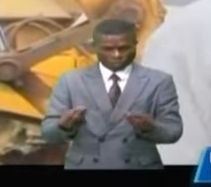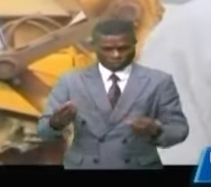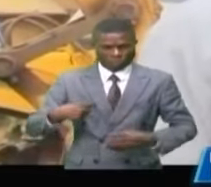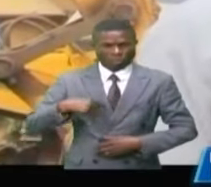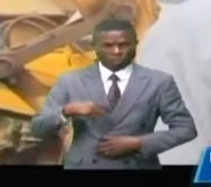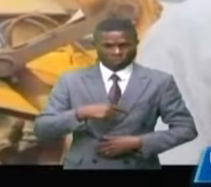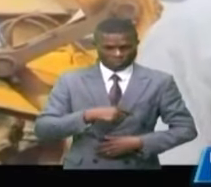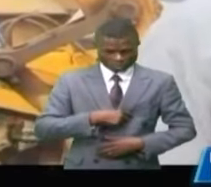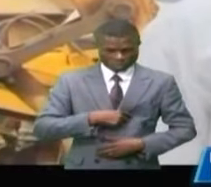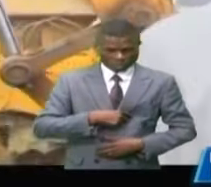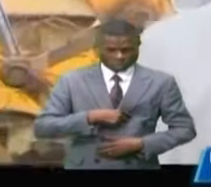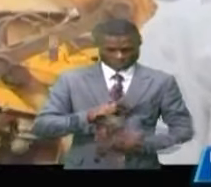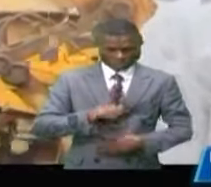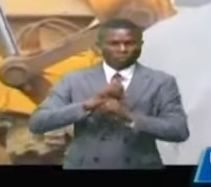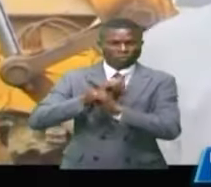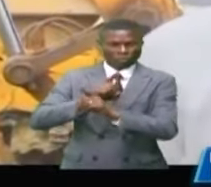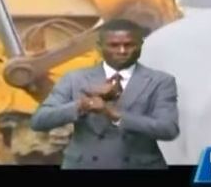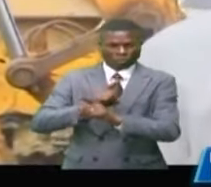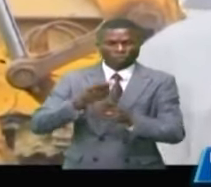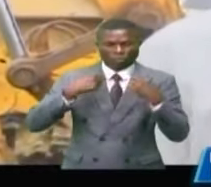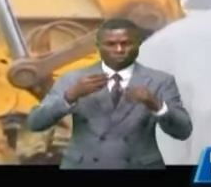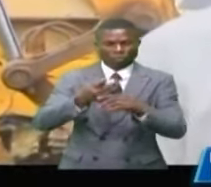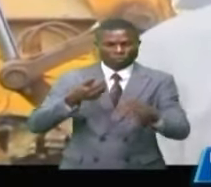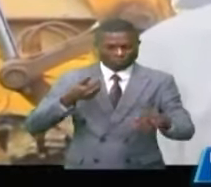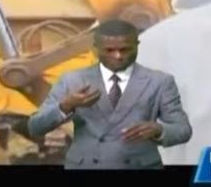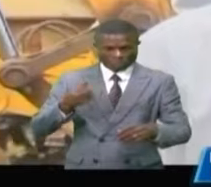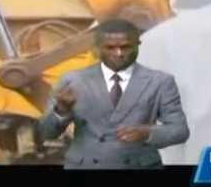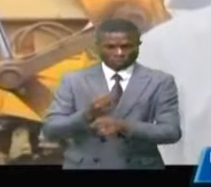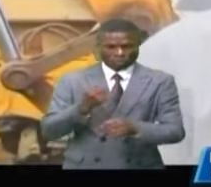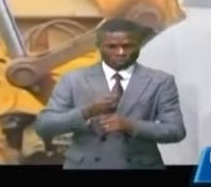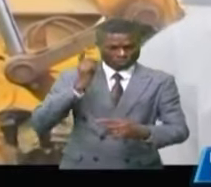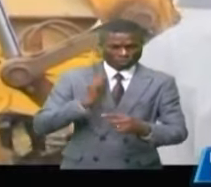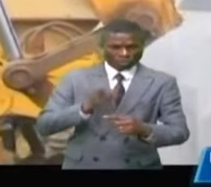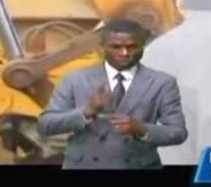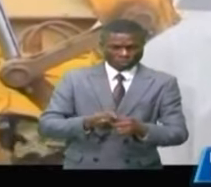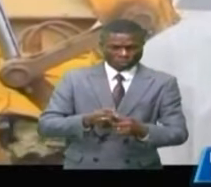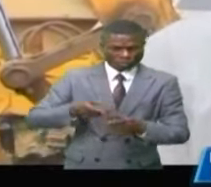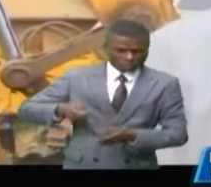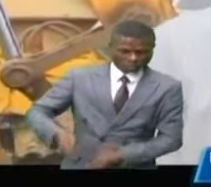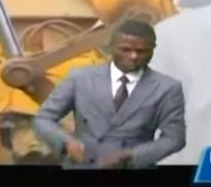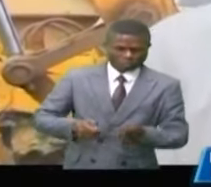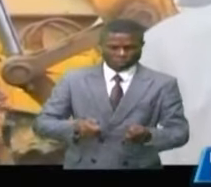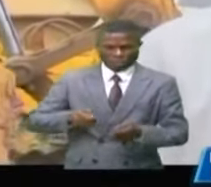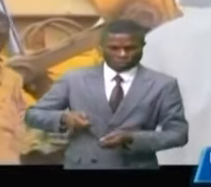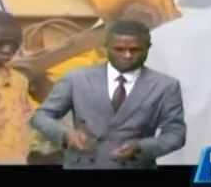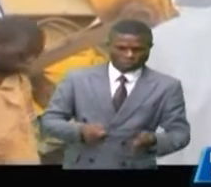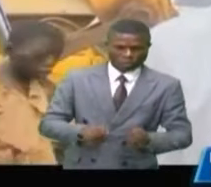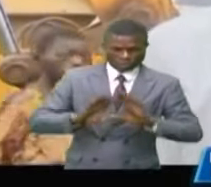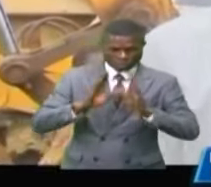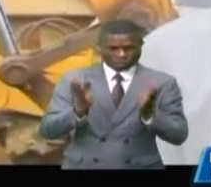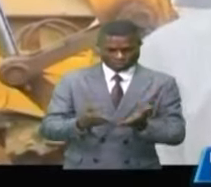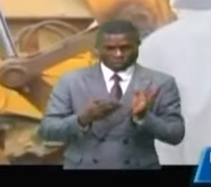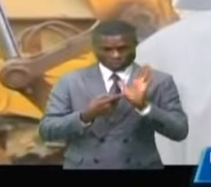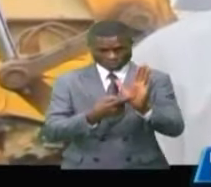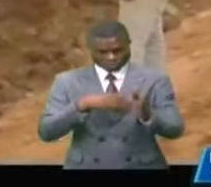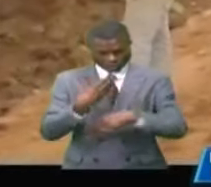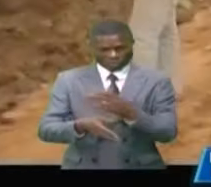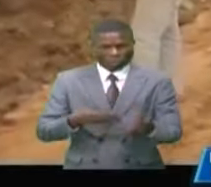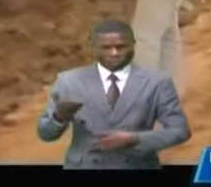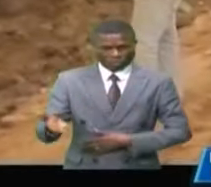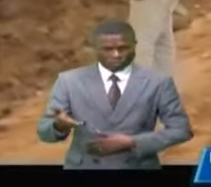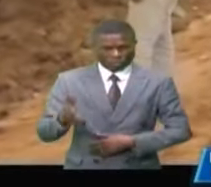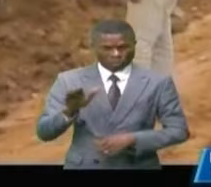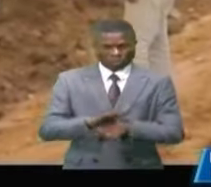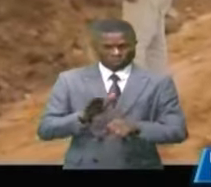est en train d'intervenir. C'est prévu de faire la purge des bourbiers ce que vous voyez qui est en train d'être fait.